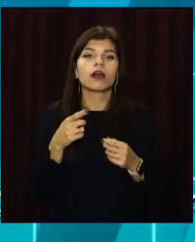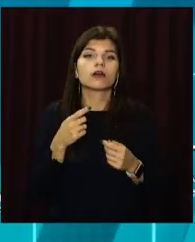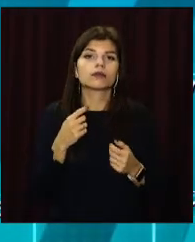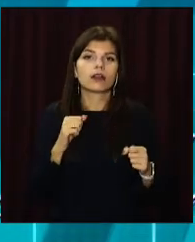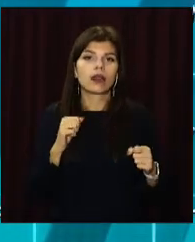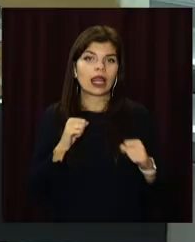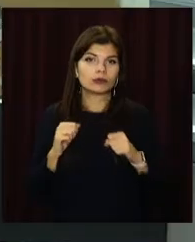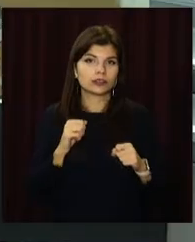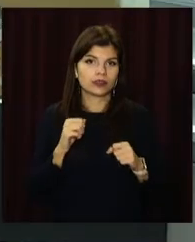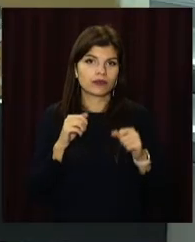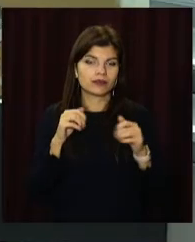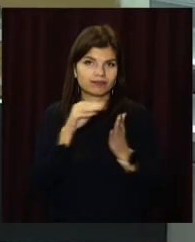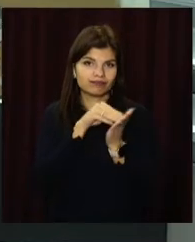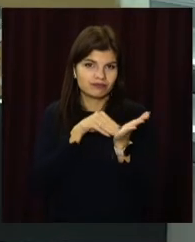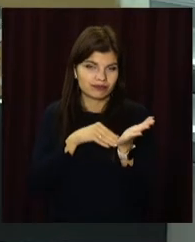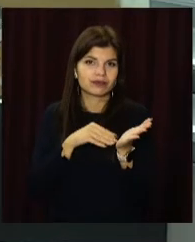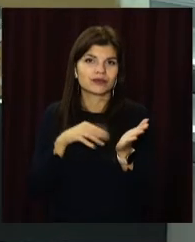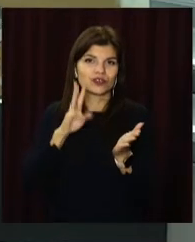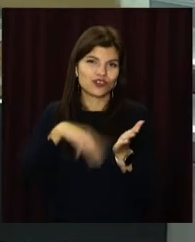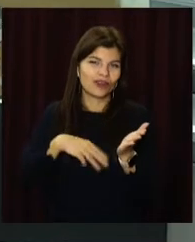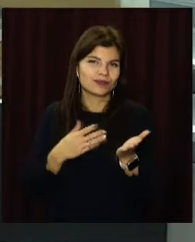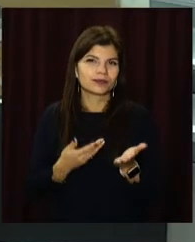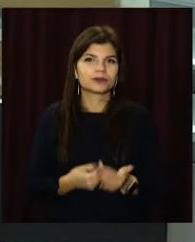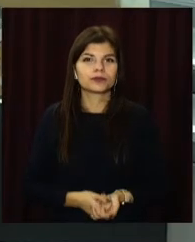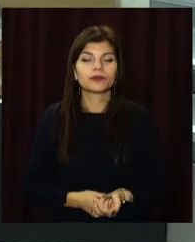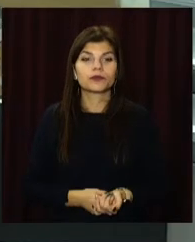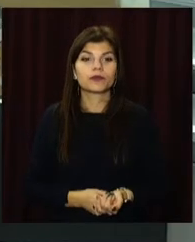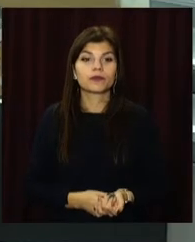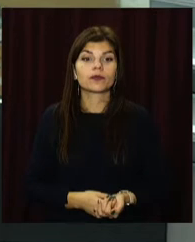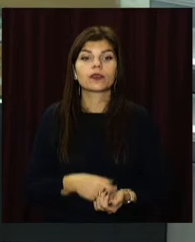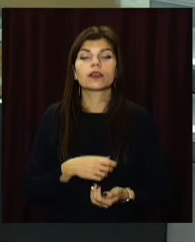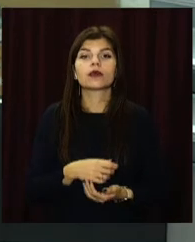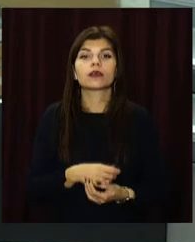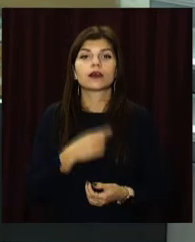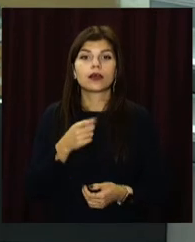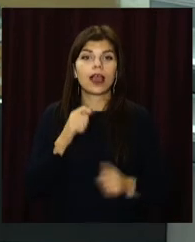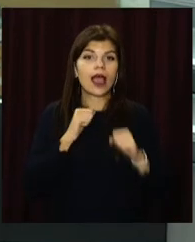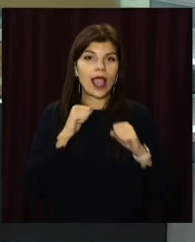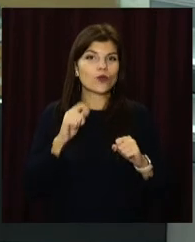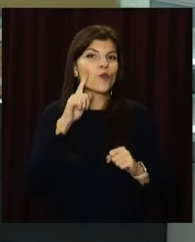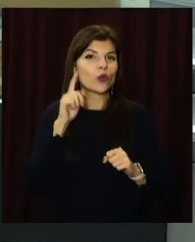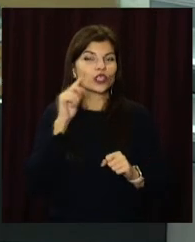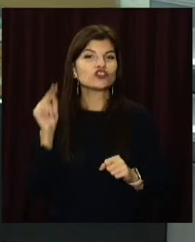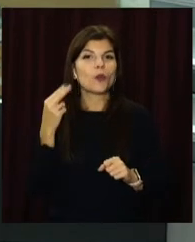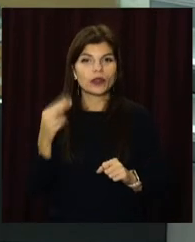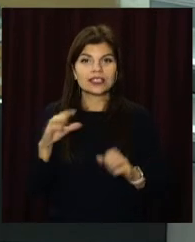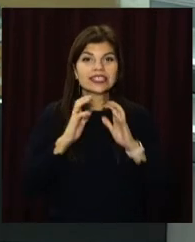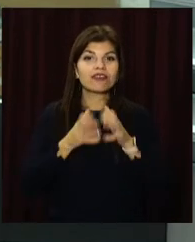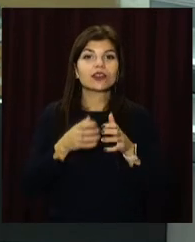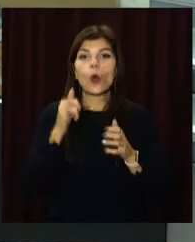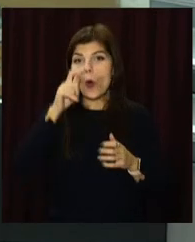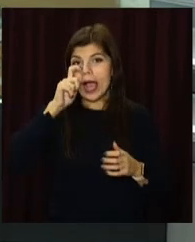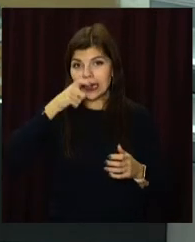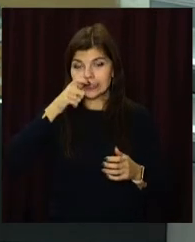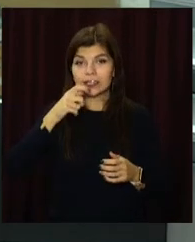матеріали. Самбісти Дніпропетровщини серед найкращих у світі. Героями молодіжного чемпіонату світу у